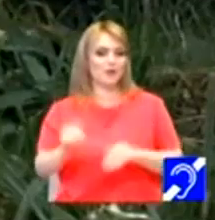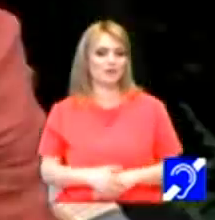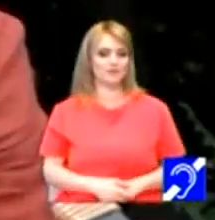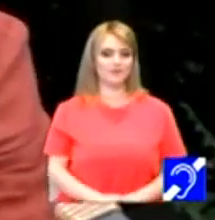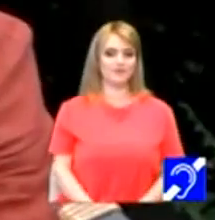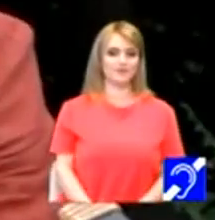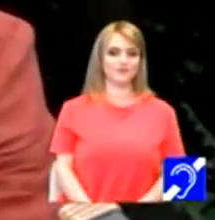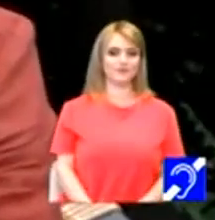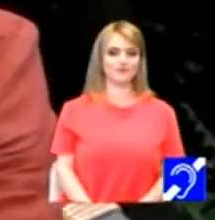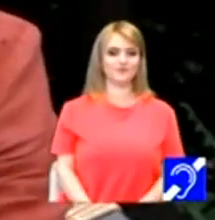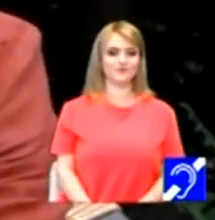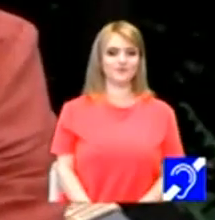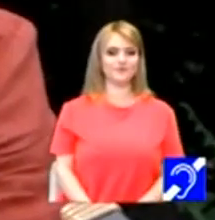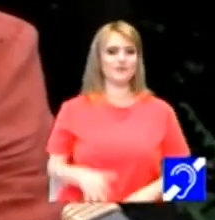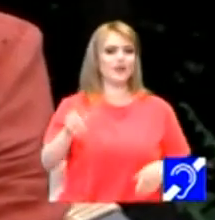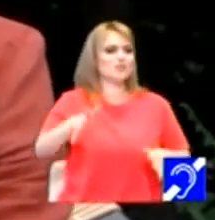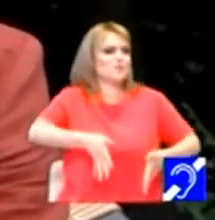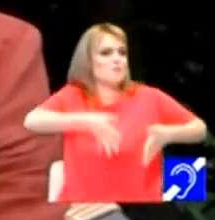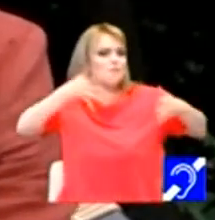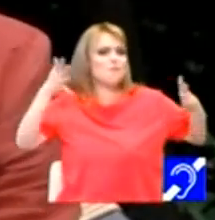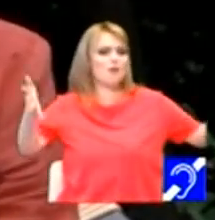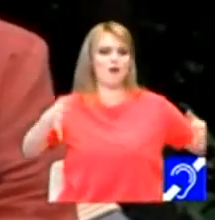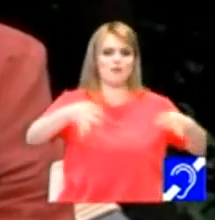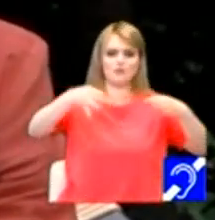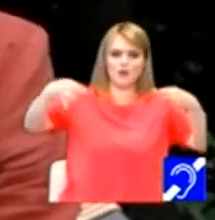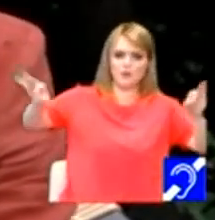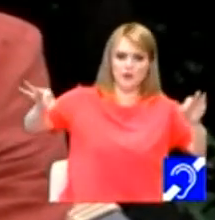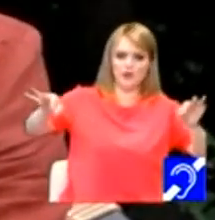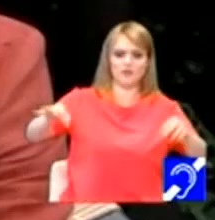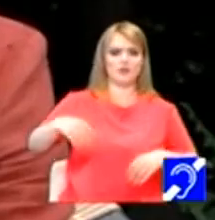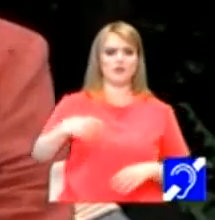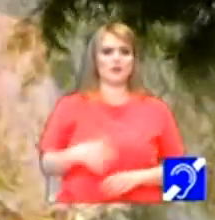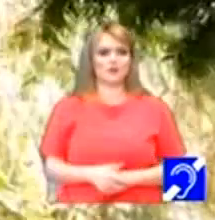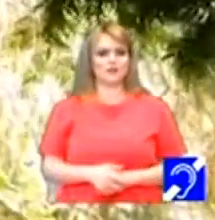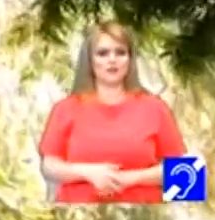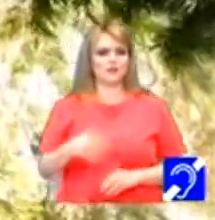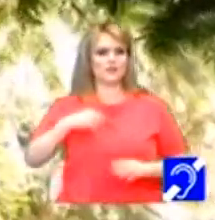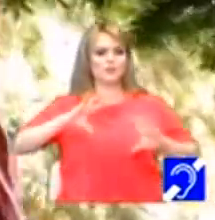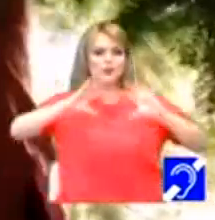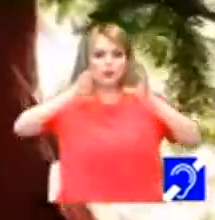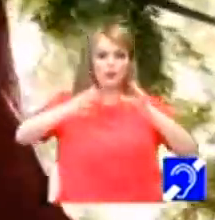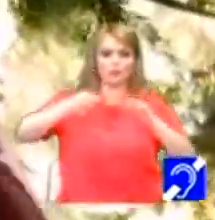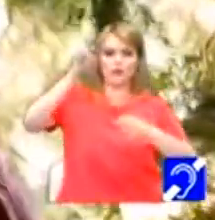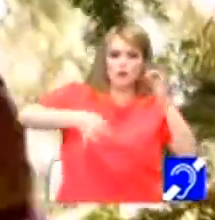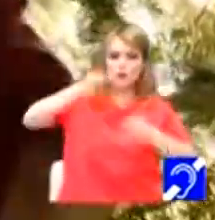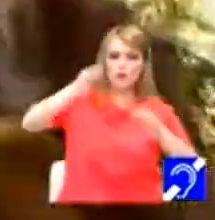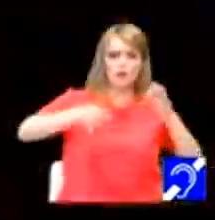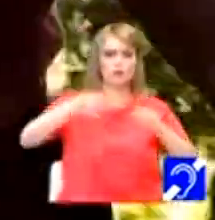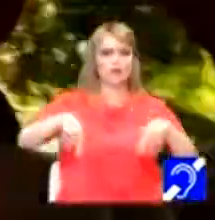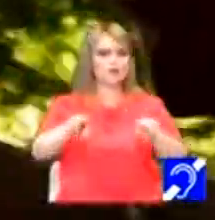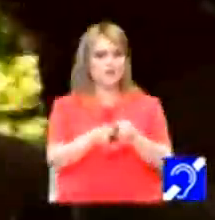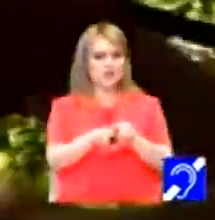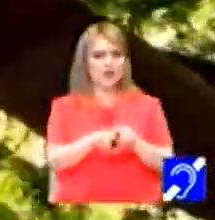învățătoarei. L'outdoor ci permette di reinventarci. Di per sé l'outdoor, proprio perché è un